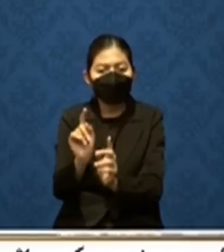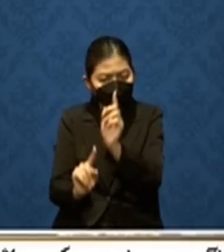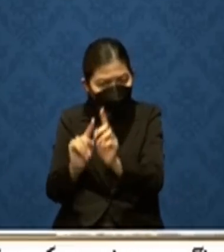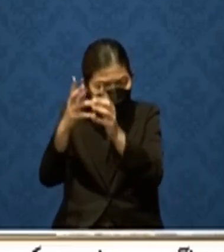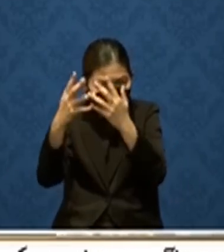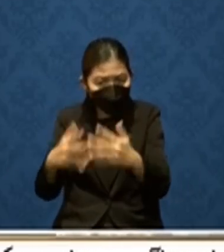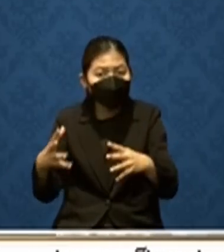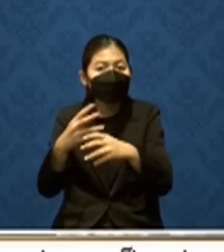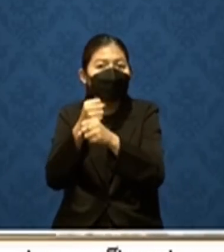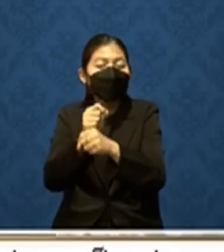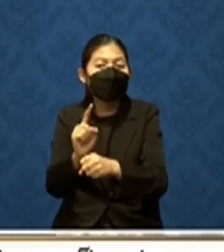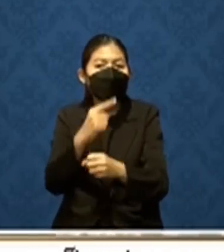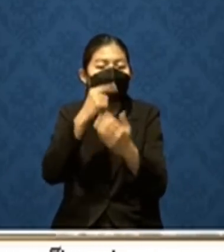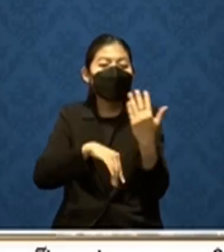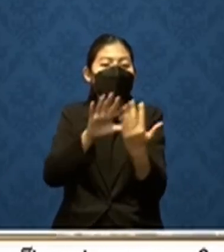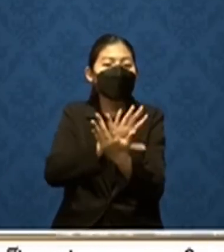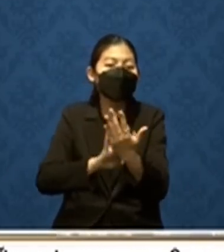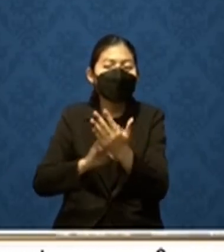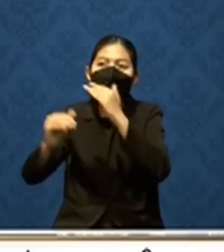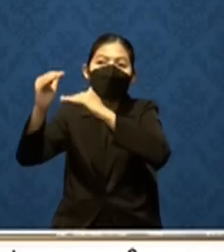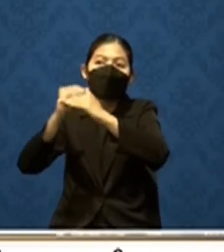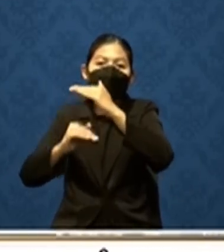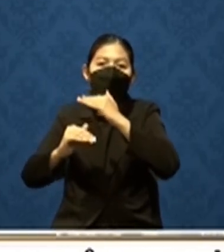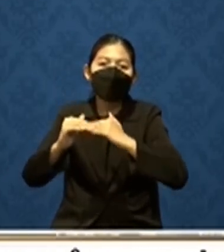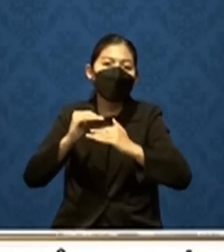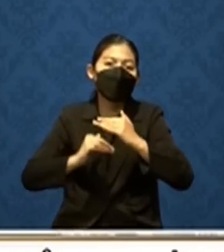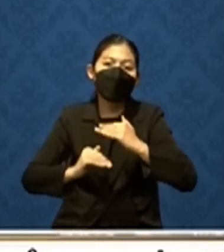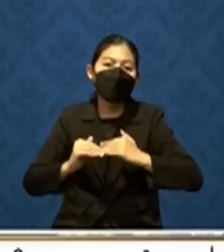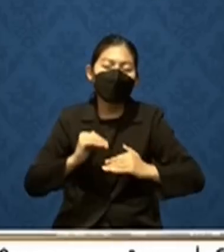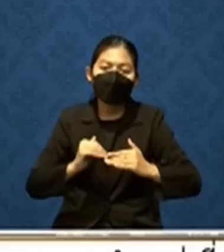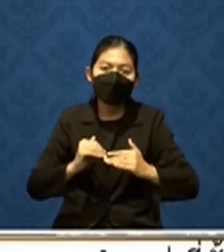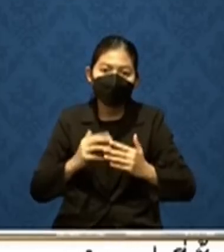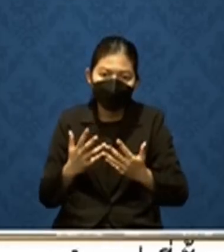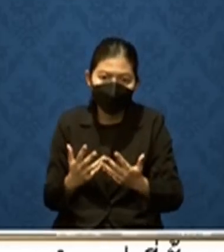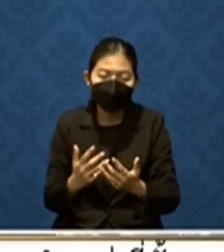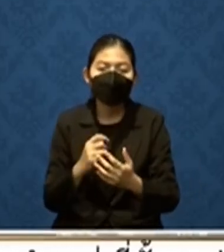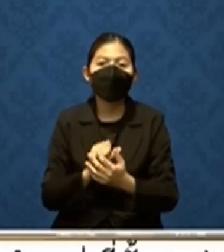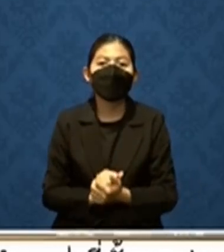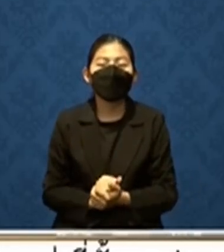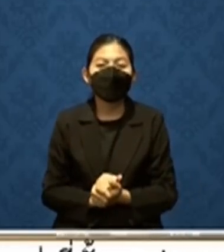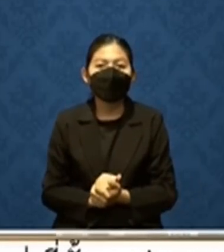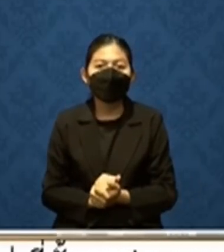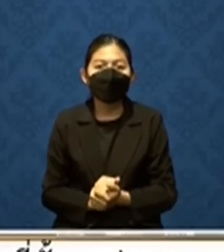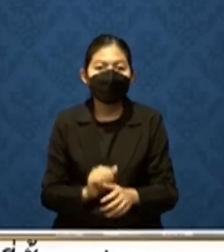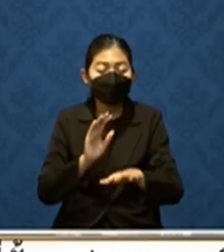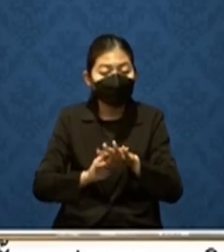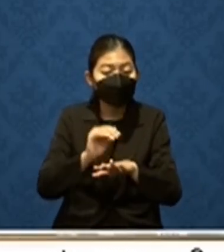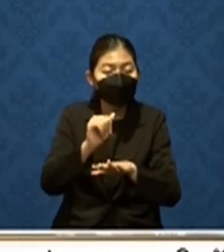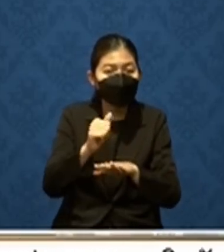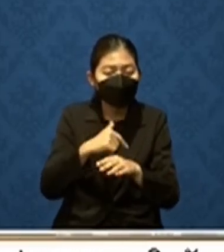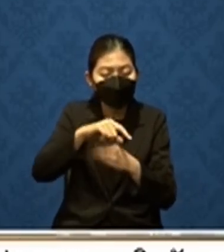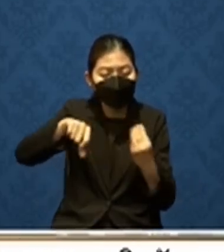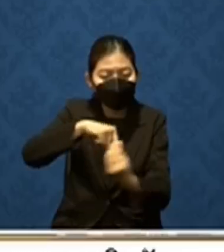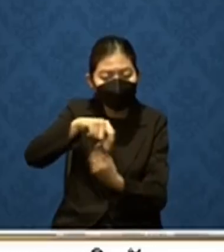ไทยเราลดลงทุกปีครับทำงานครับลดลงทุกปีมีความสามารถหรือสมรรถนะด้าน